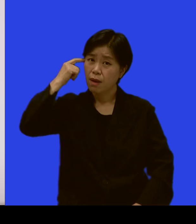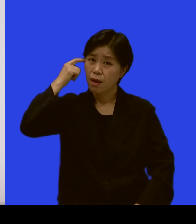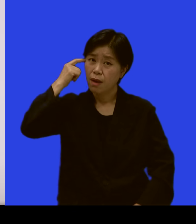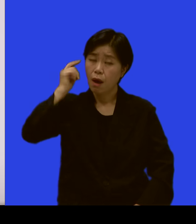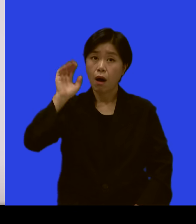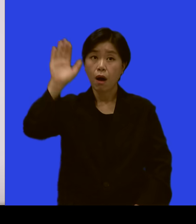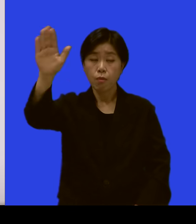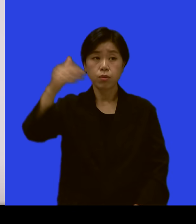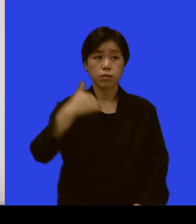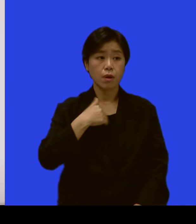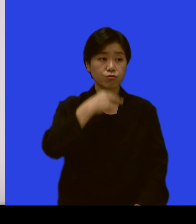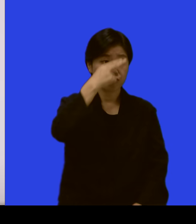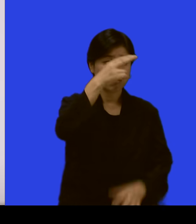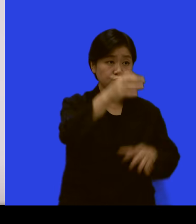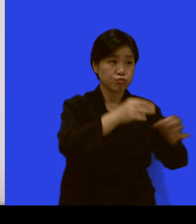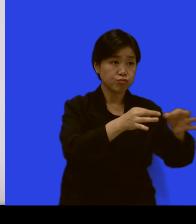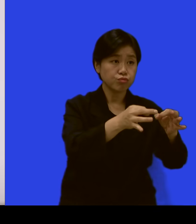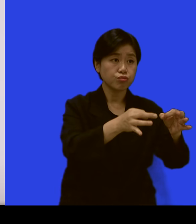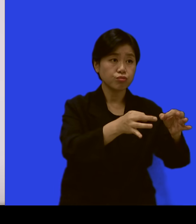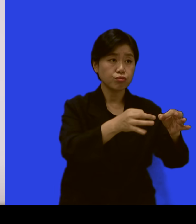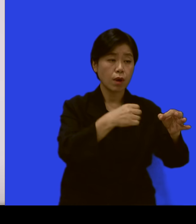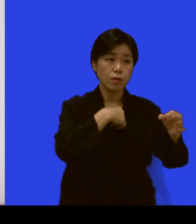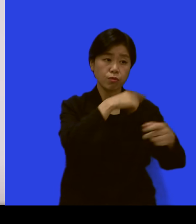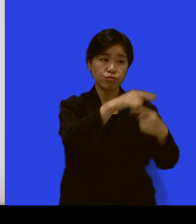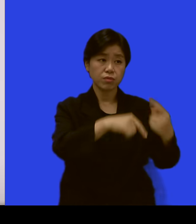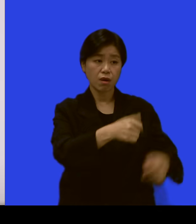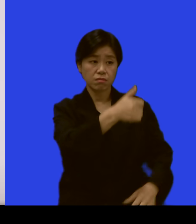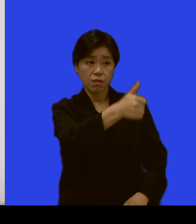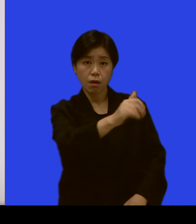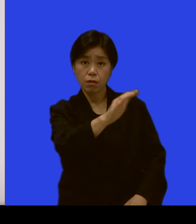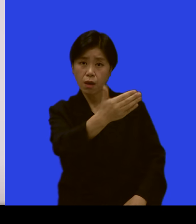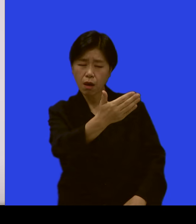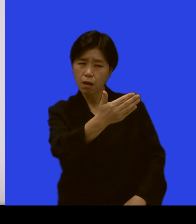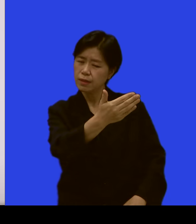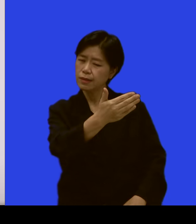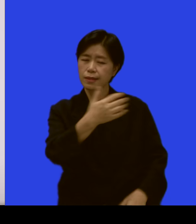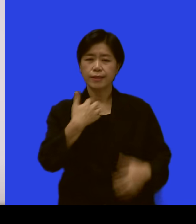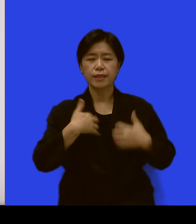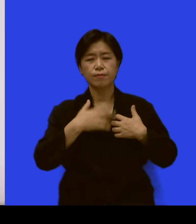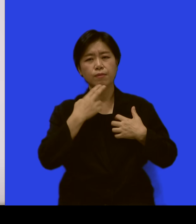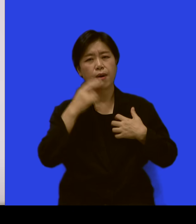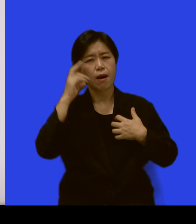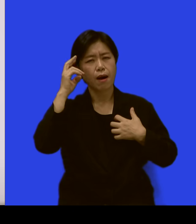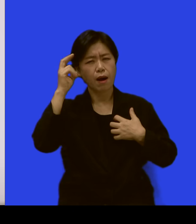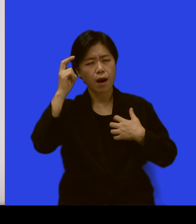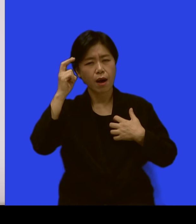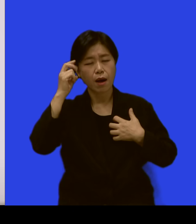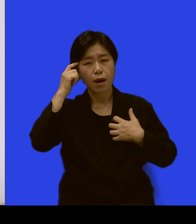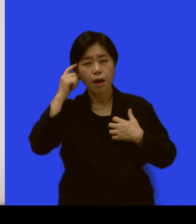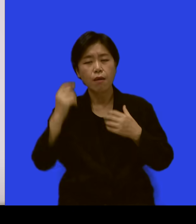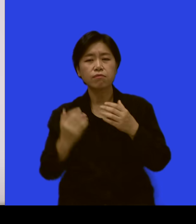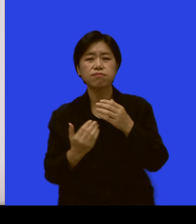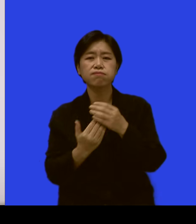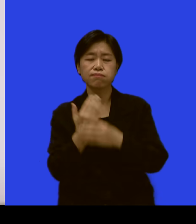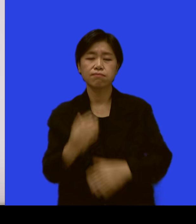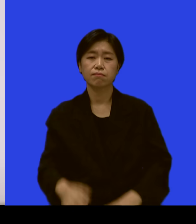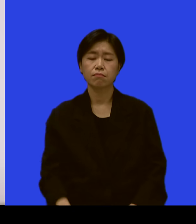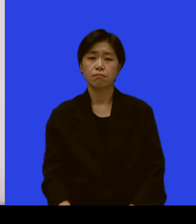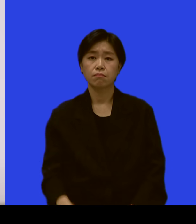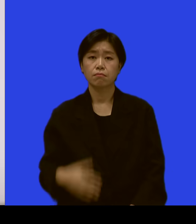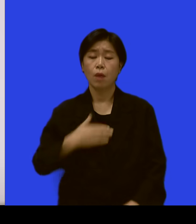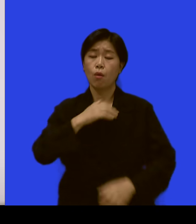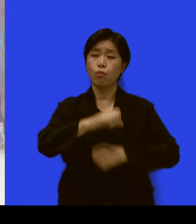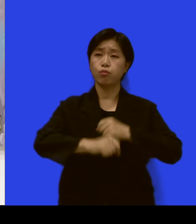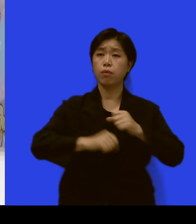돼도 안 기쁠 것 같은 거죠. 그래서 내가 원하는 삶은 이게 아니었는데 나 혼자 내 마음대로 살아보겠다고 해서